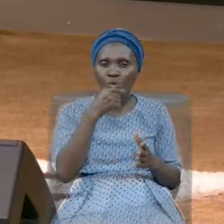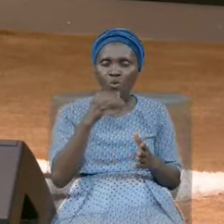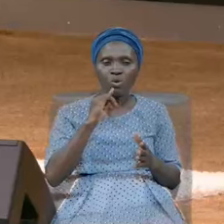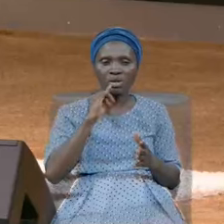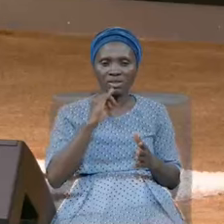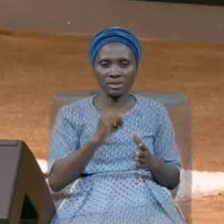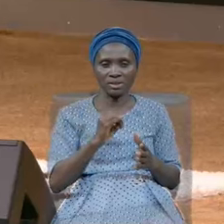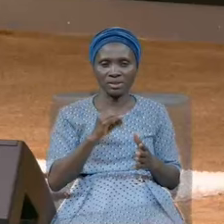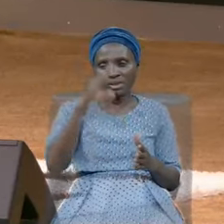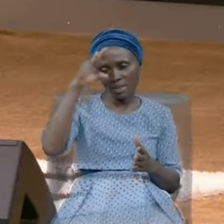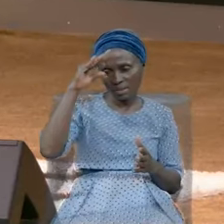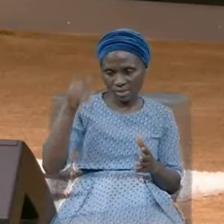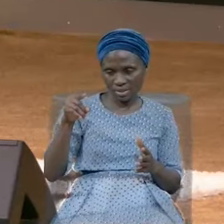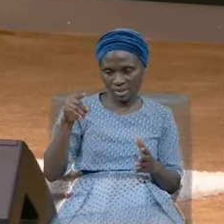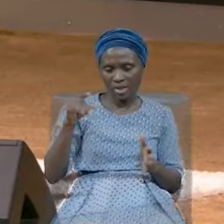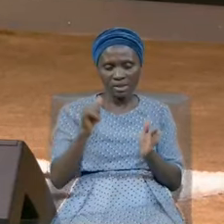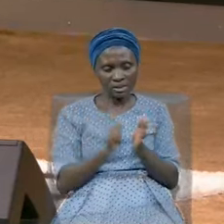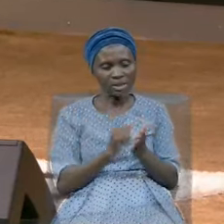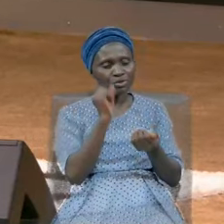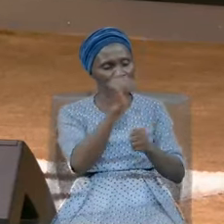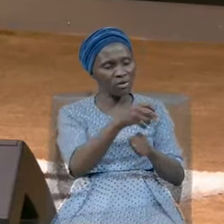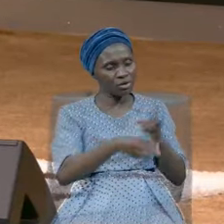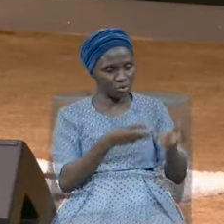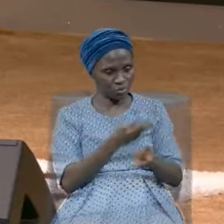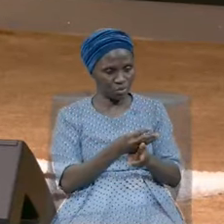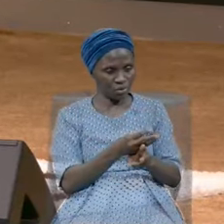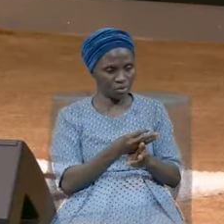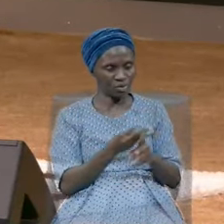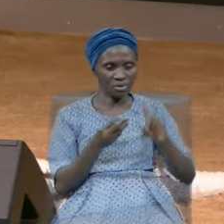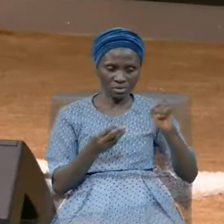C'est lui, Jésus-Christ, qui est venu.